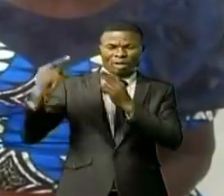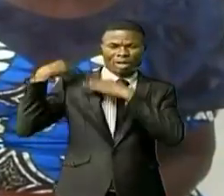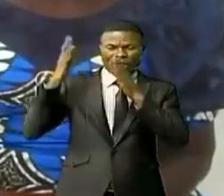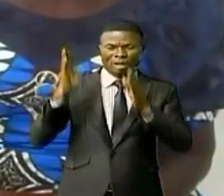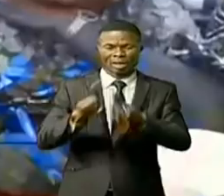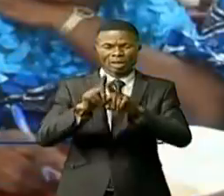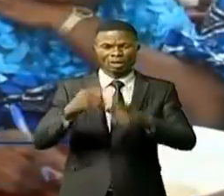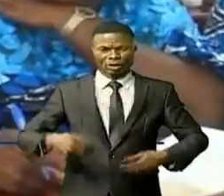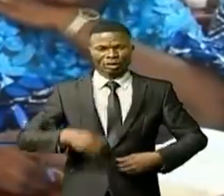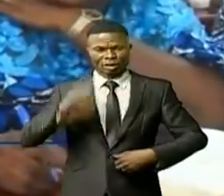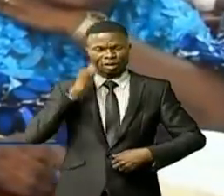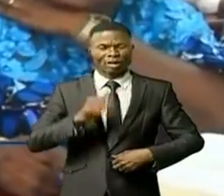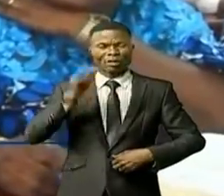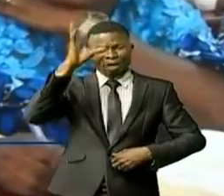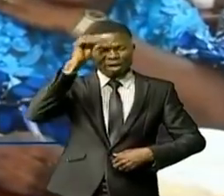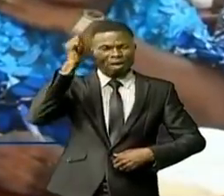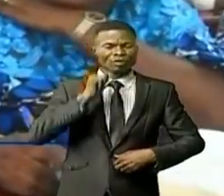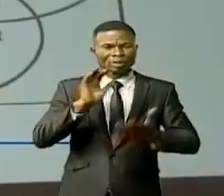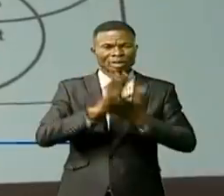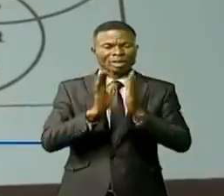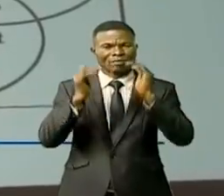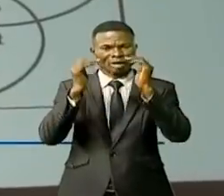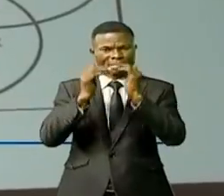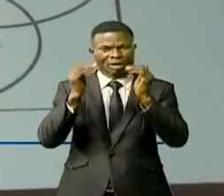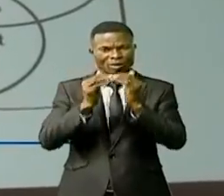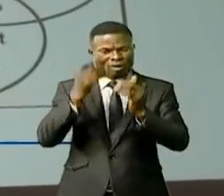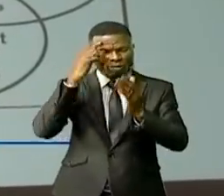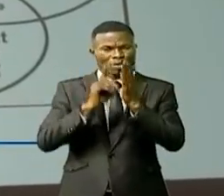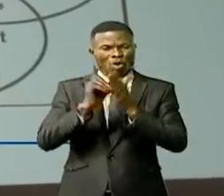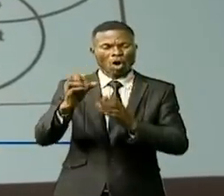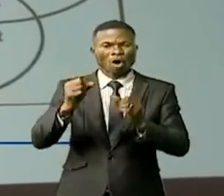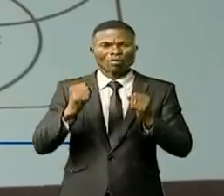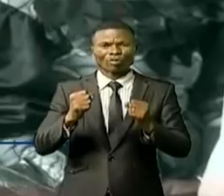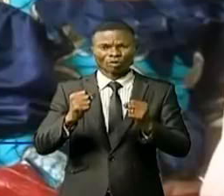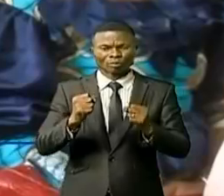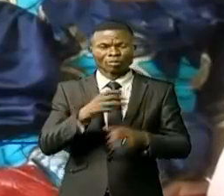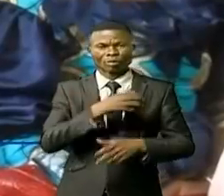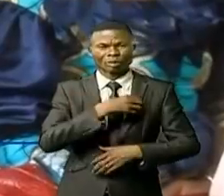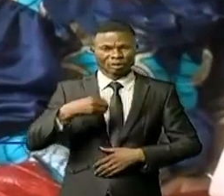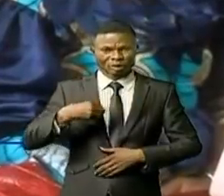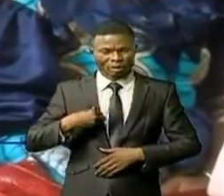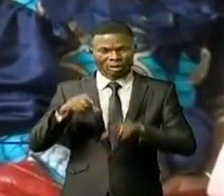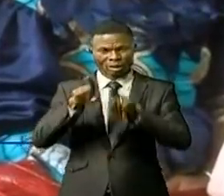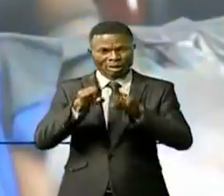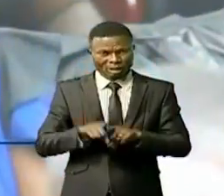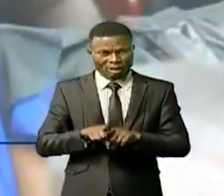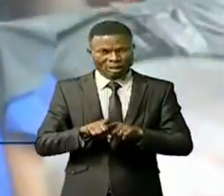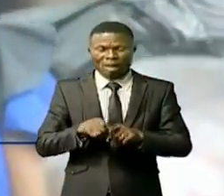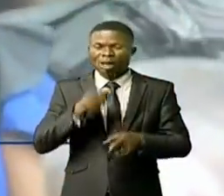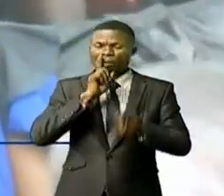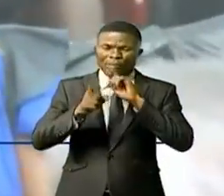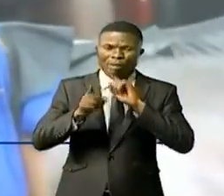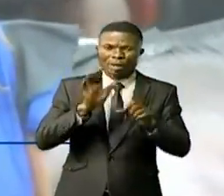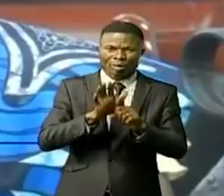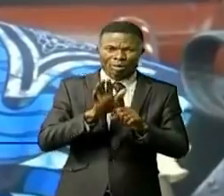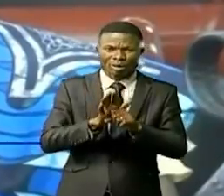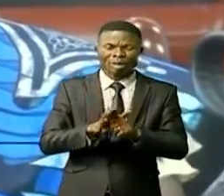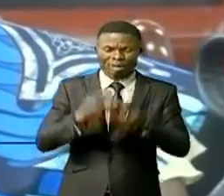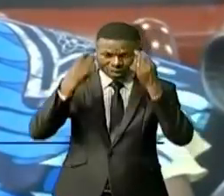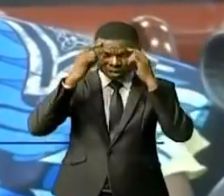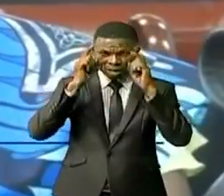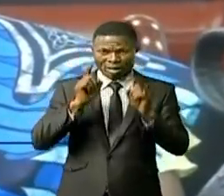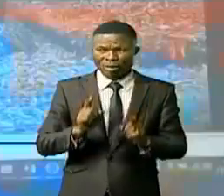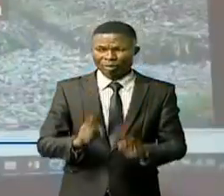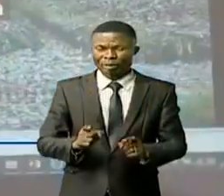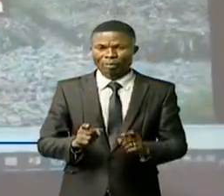filles, l'égalité des sexes, cette fois-ci pour le développement durable. Ces femmes ont, au cours des échanges, pris l'engagement de